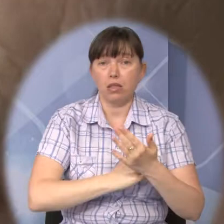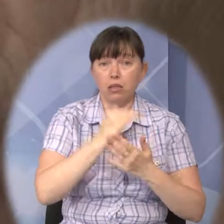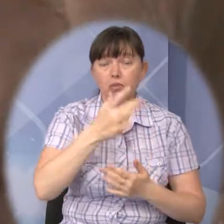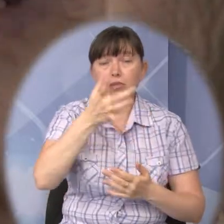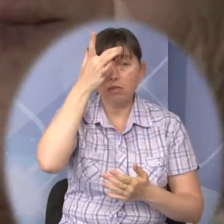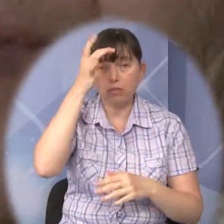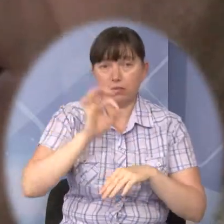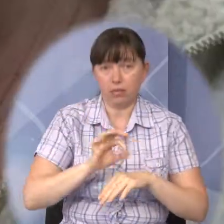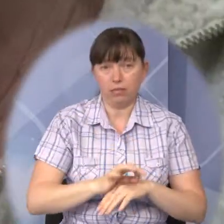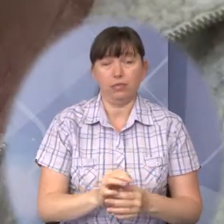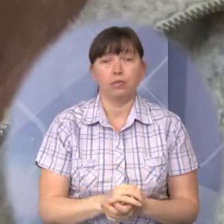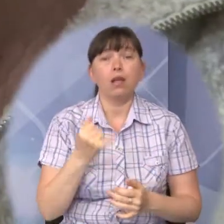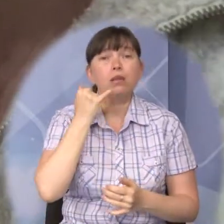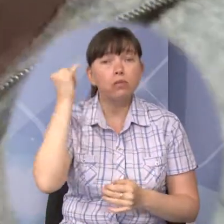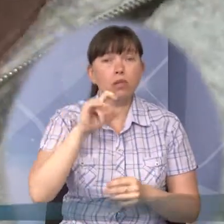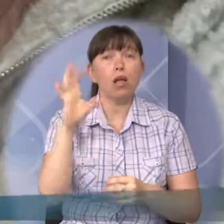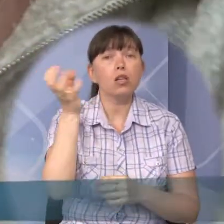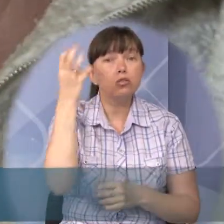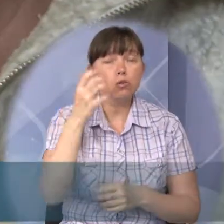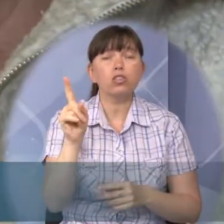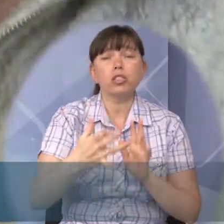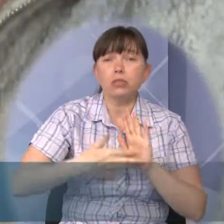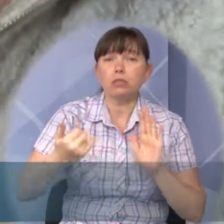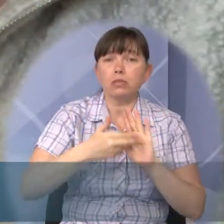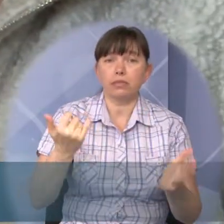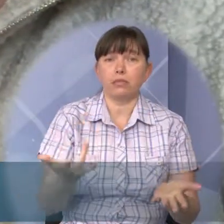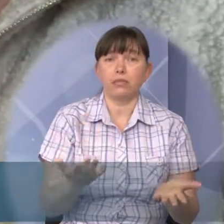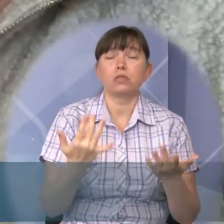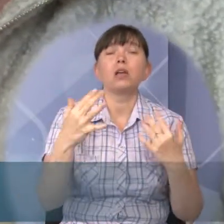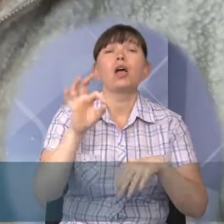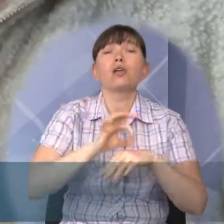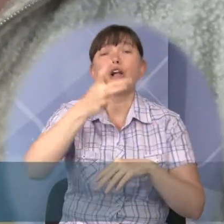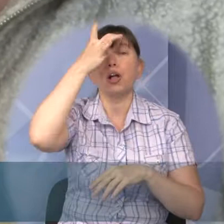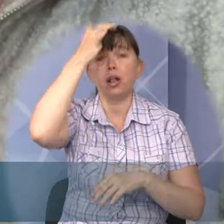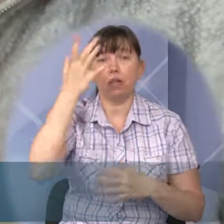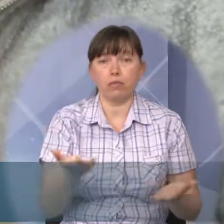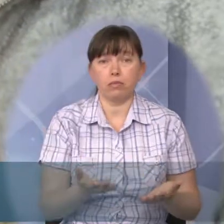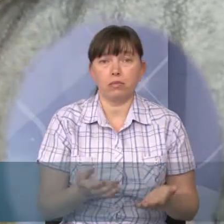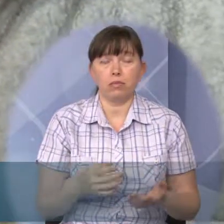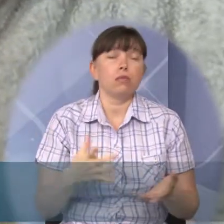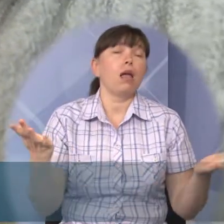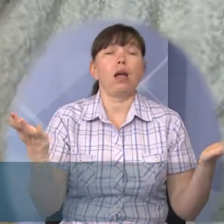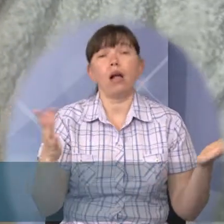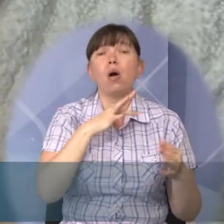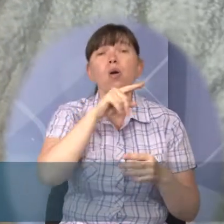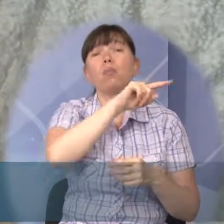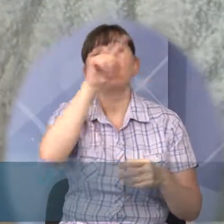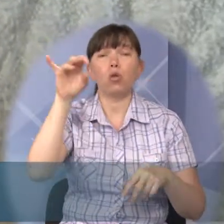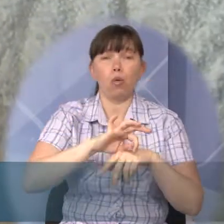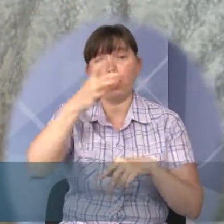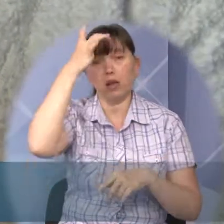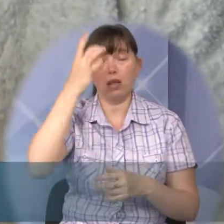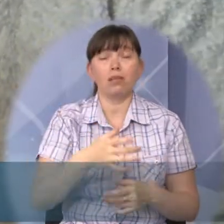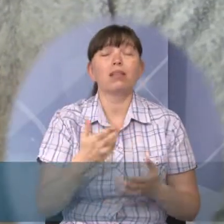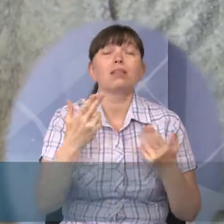Și cap mă doare. Și sunam la scoră și m-a tanichin că cu dureri de cap. Și nu s-au mai văzut schimb